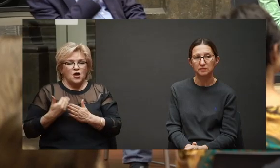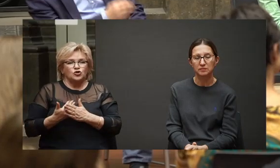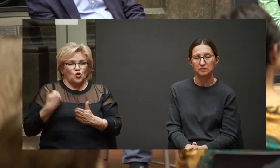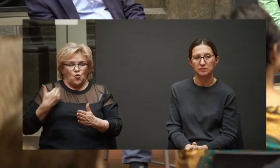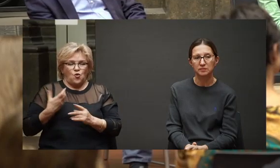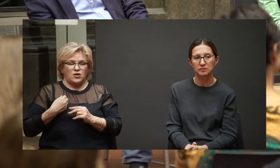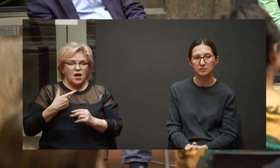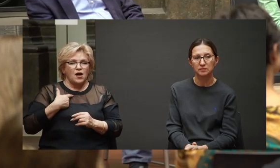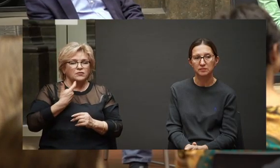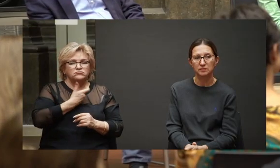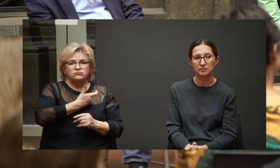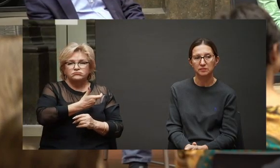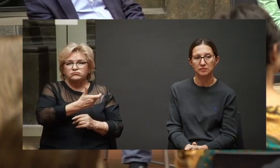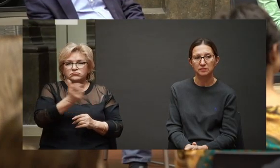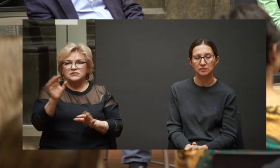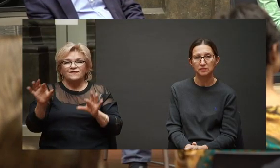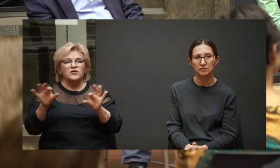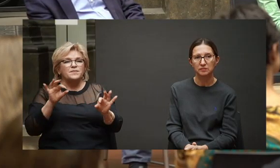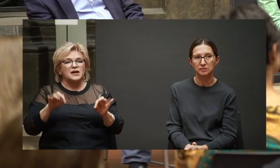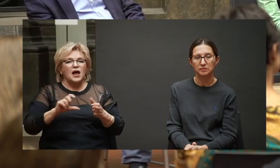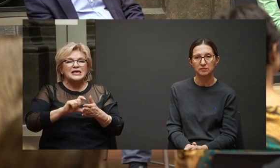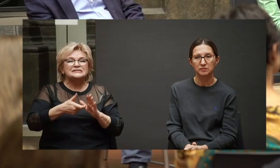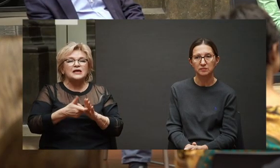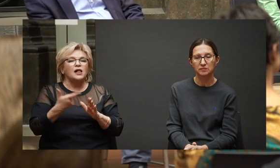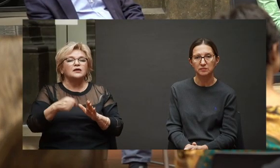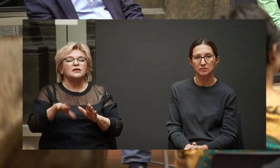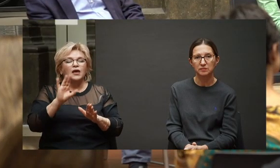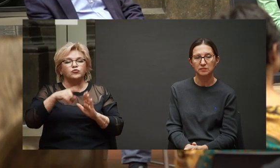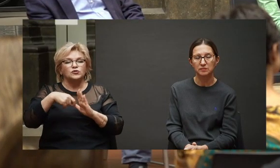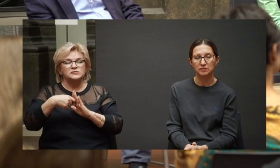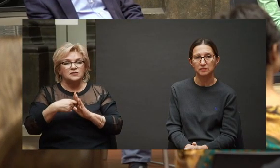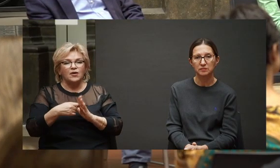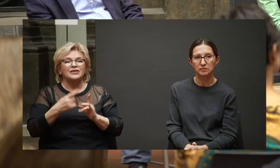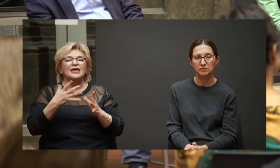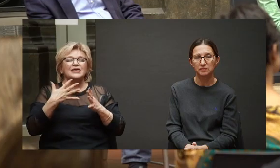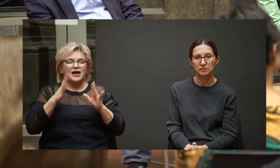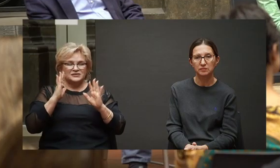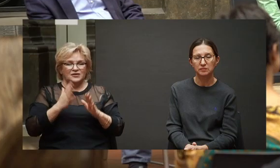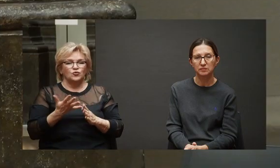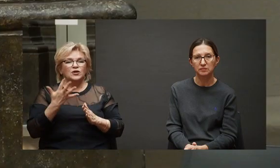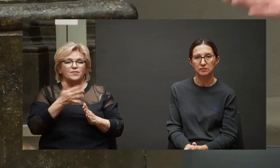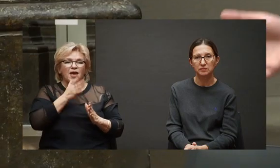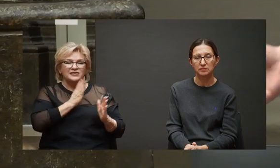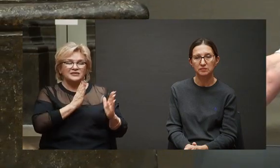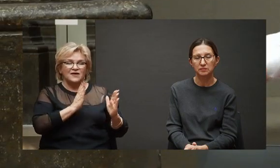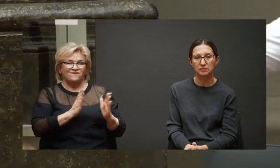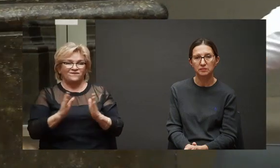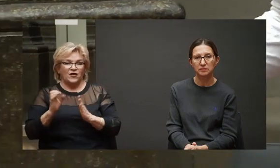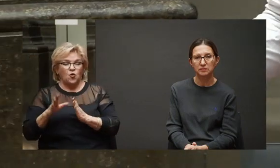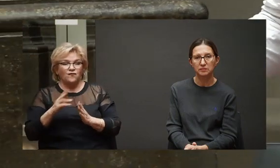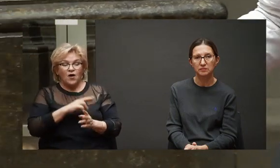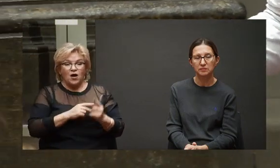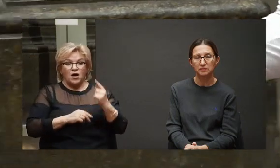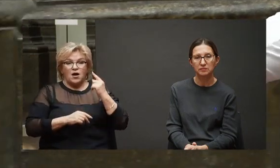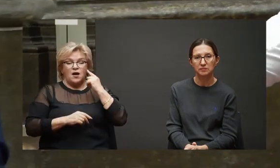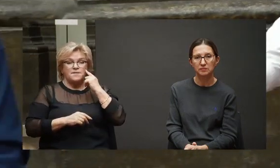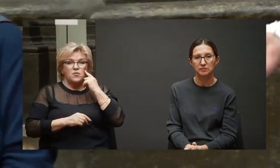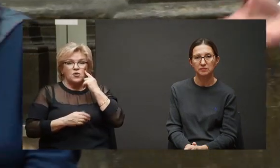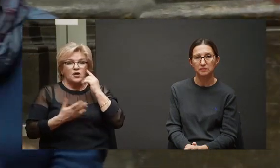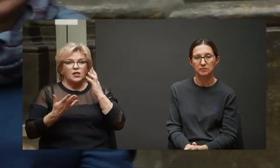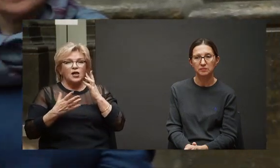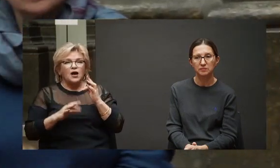по залам, ну, выбирая те залы, где мы будем снимать, было ясно, что будет пять эпох. И тут я понял, что я, ну,